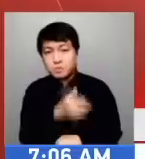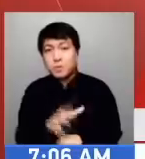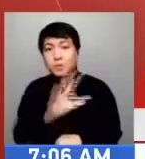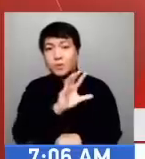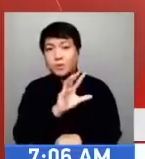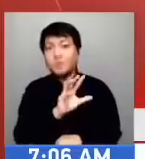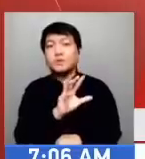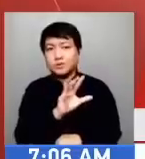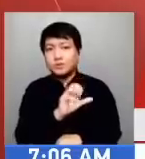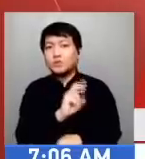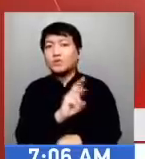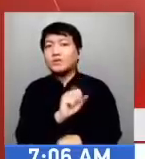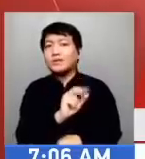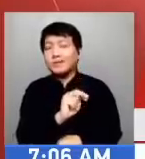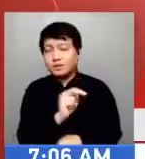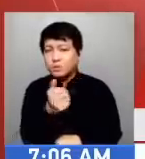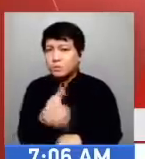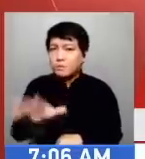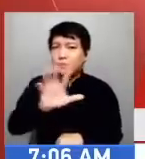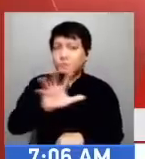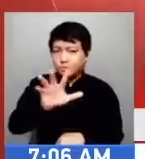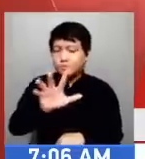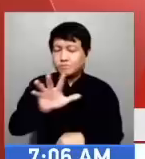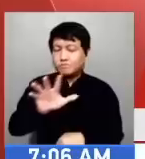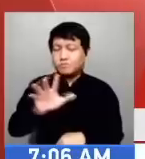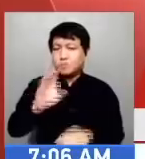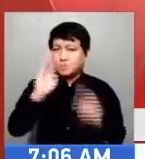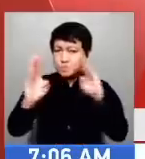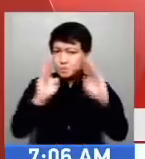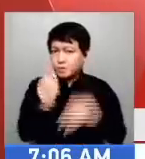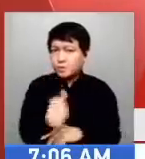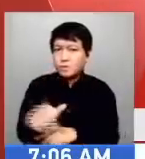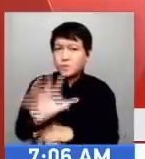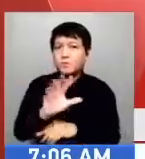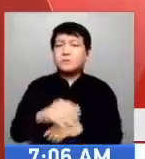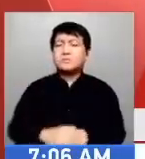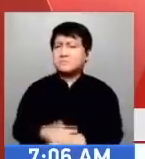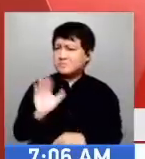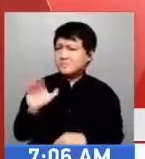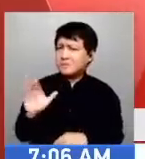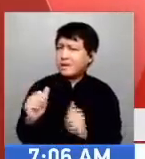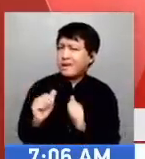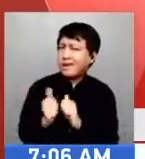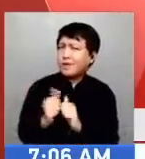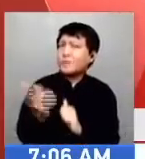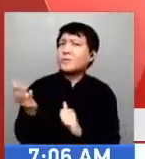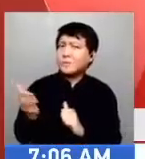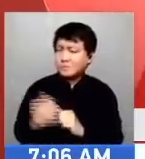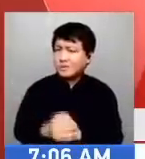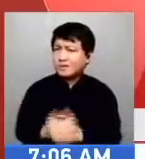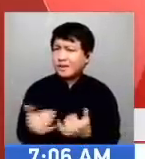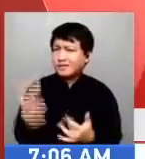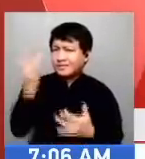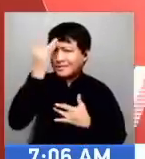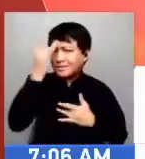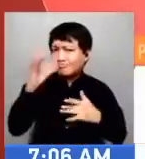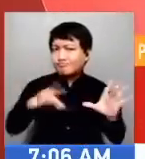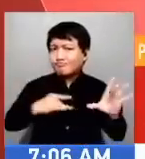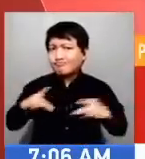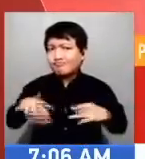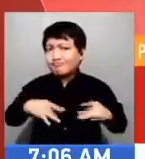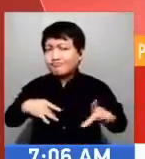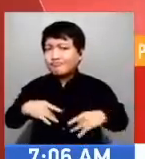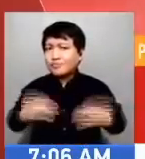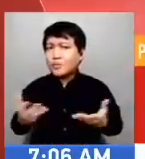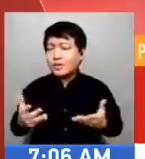Good morning po sa inyong lahat, sa lahat ng host. Nako, Mayor, kumusta ho kayo riyan? Ano sakit yung nararanasan ng mga residente dahil sa oil